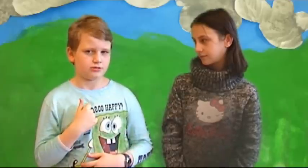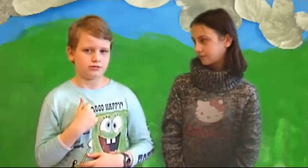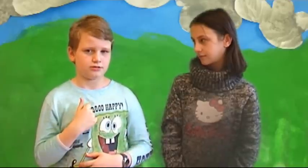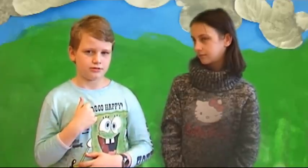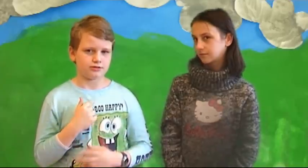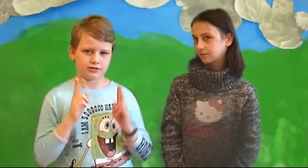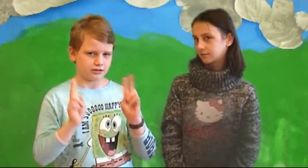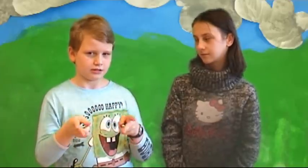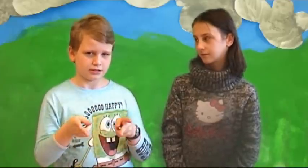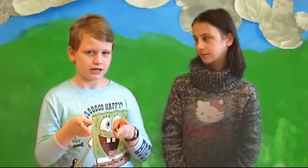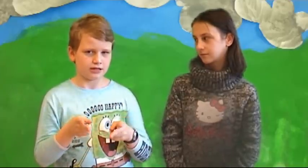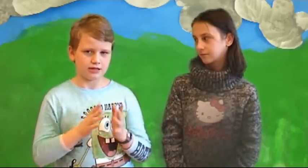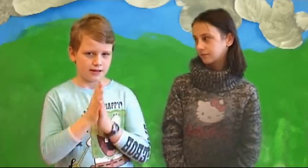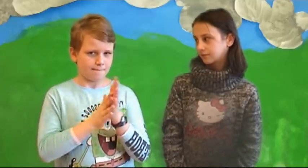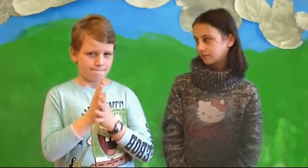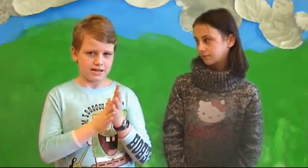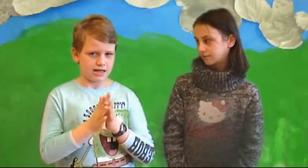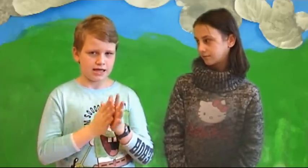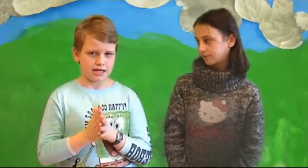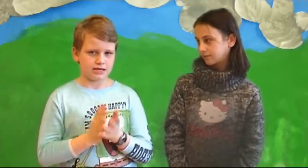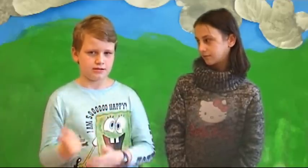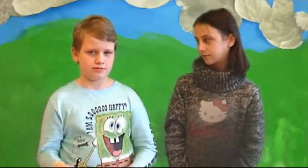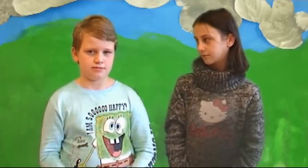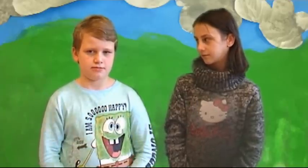die Gebärdensprache.